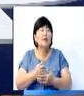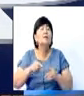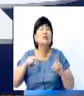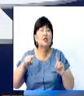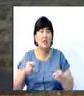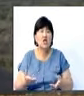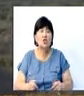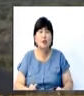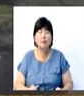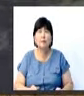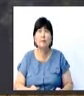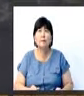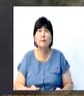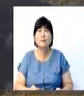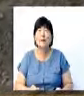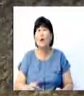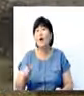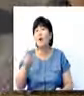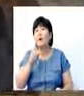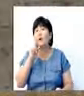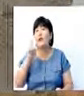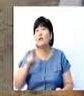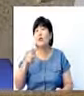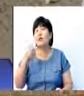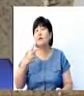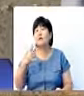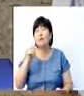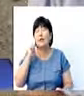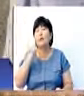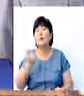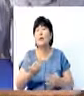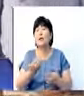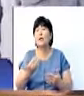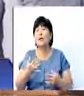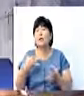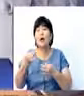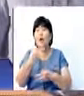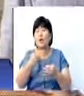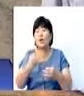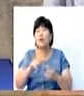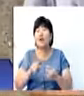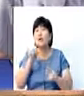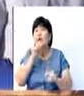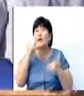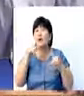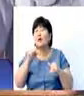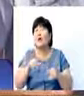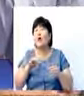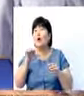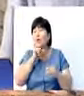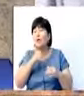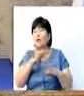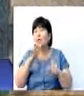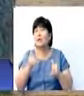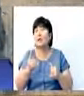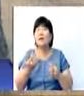задержаны. Оба молодых человека, 25 лет, по предварительному сговору решили заняться скотокрадством. Угнали из